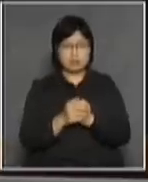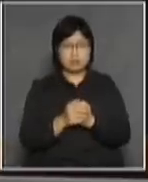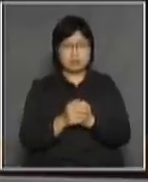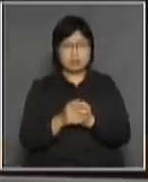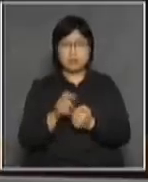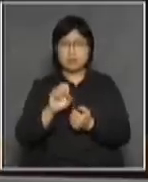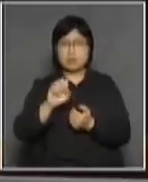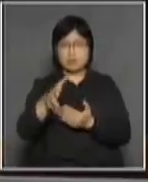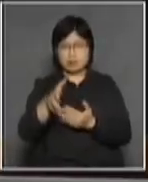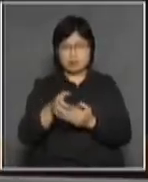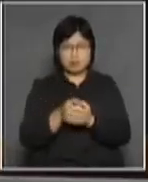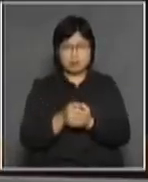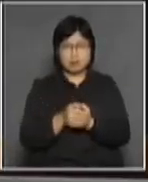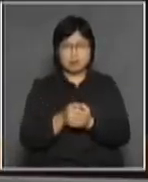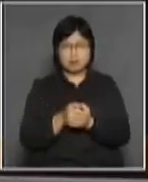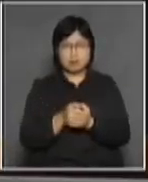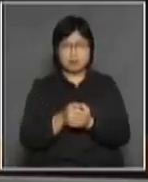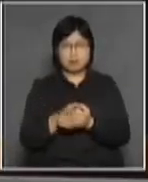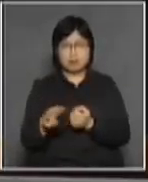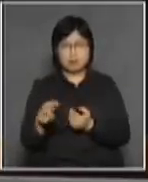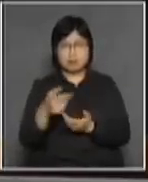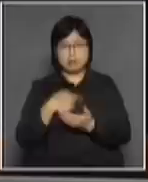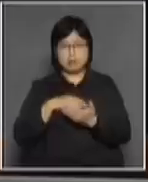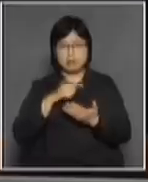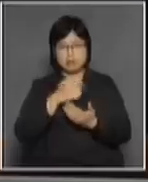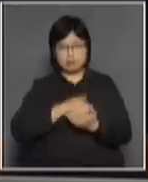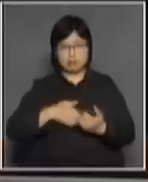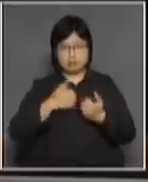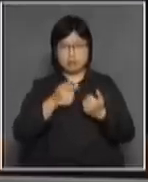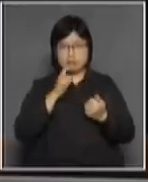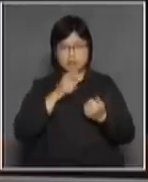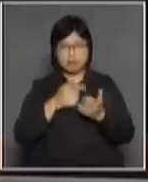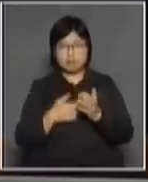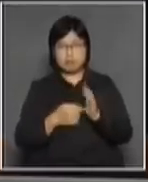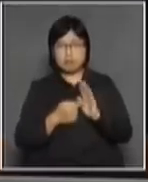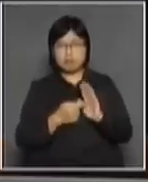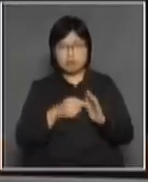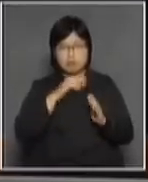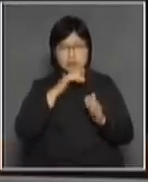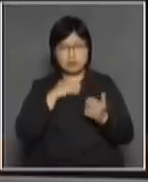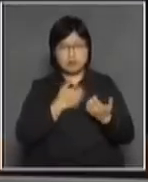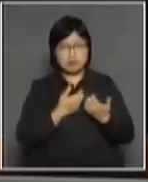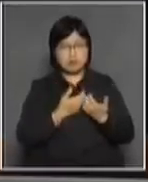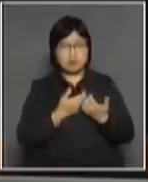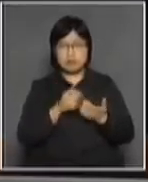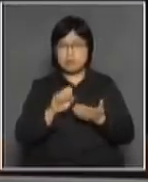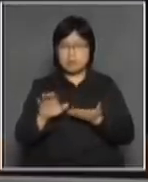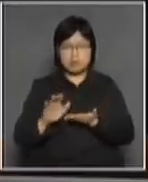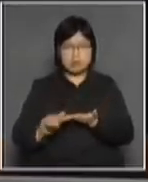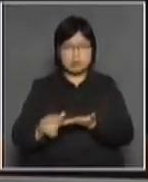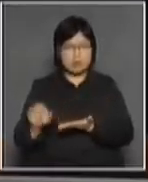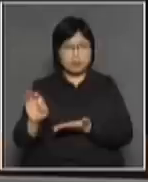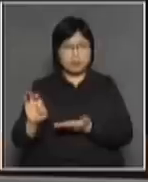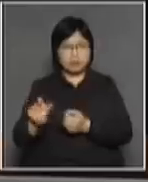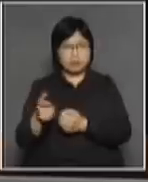想問你們，拎這班健全人士出來督數，有沒有問準當事人？他們有沒有